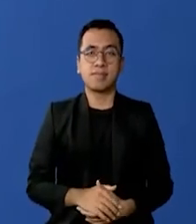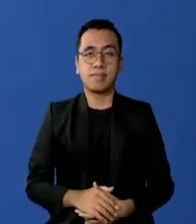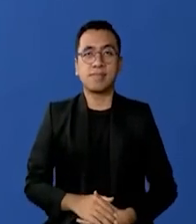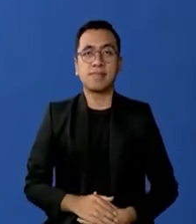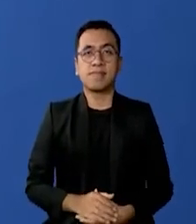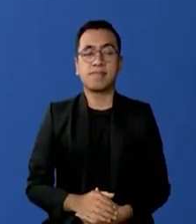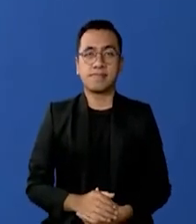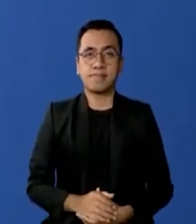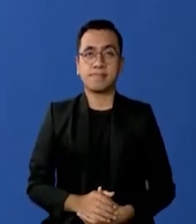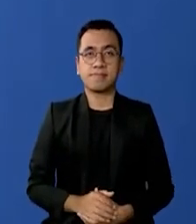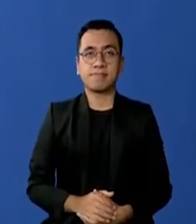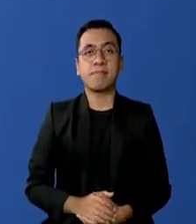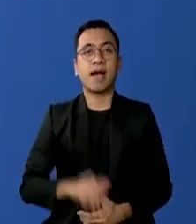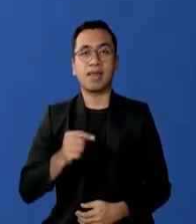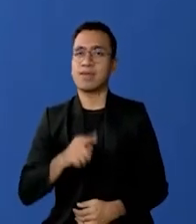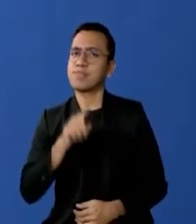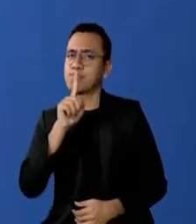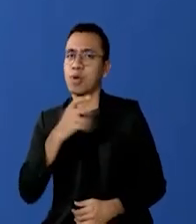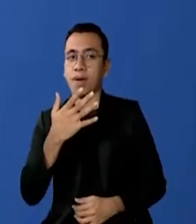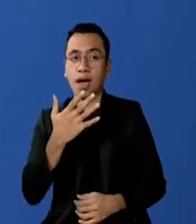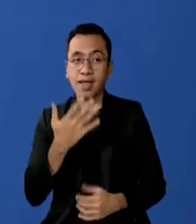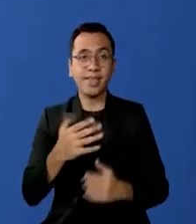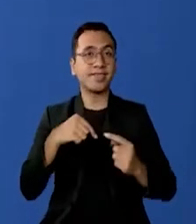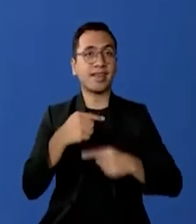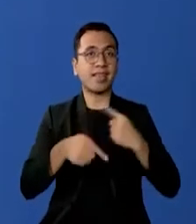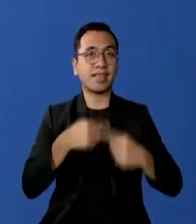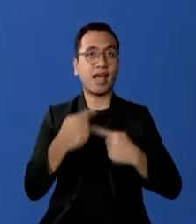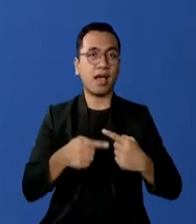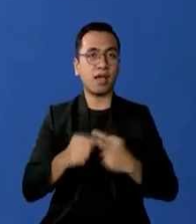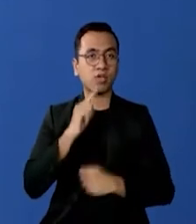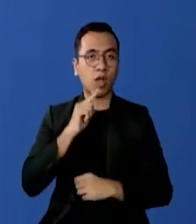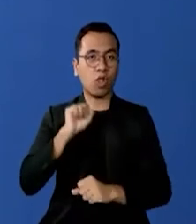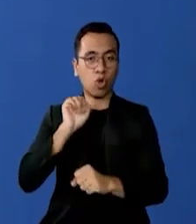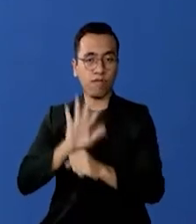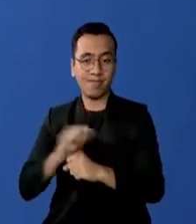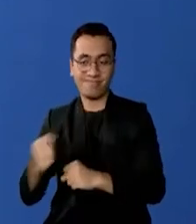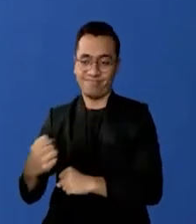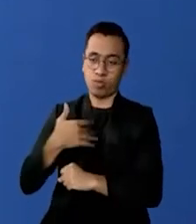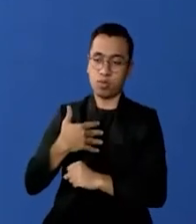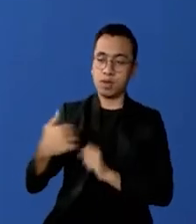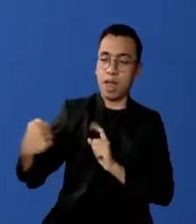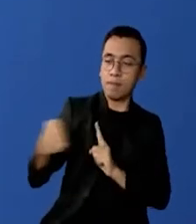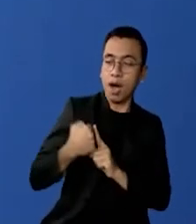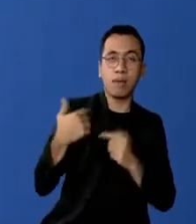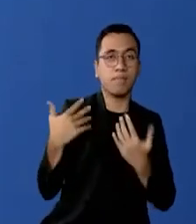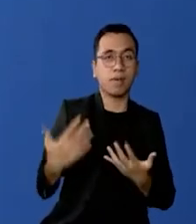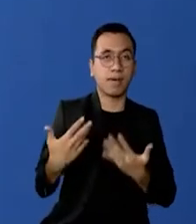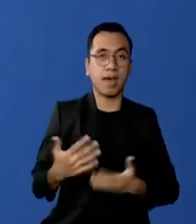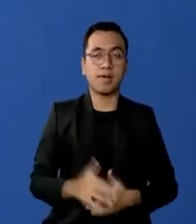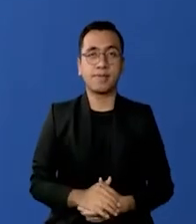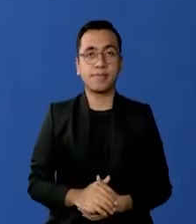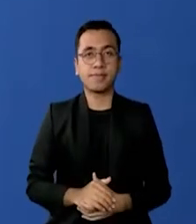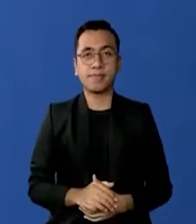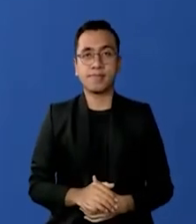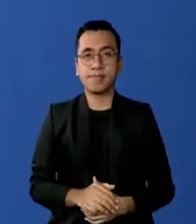mungkin kita perlu ceritakan dan lebih banyak penyintas oke dari berbagai